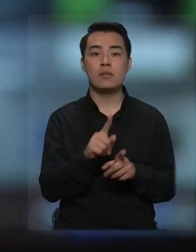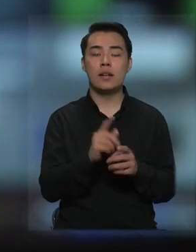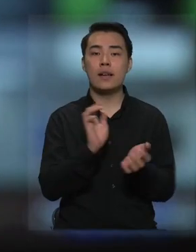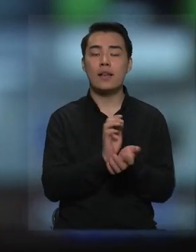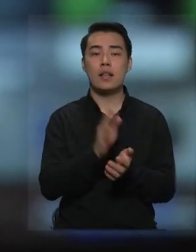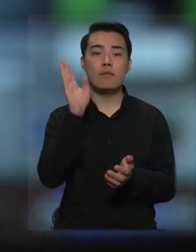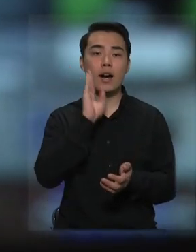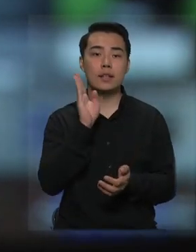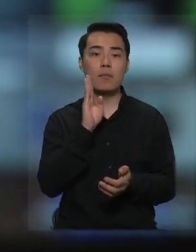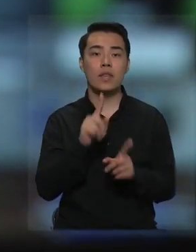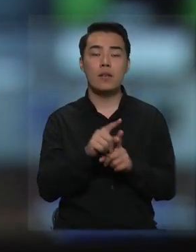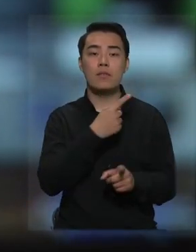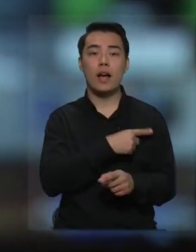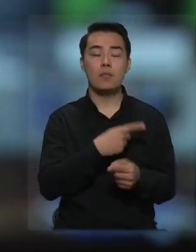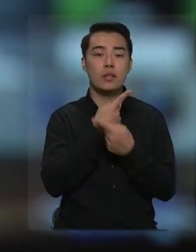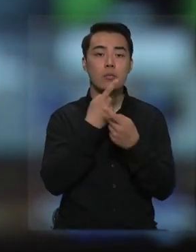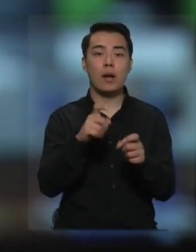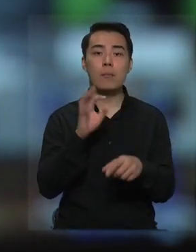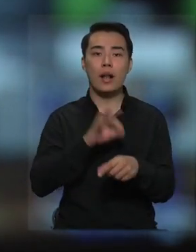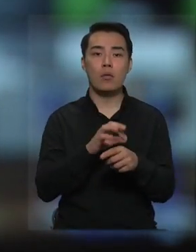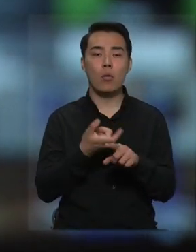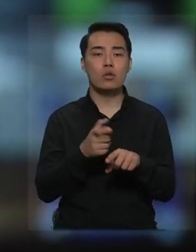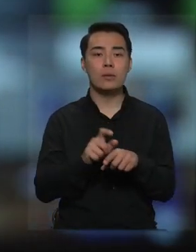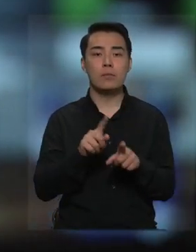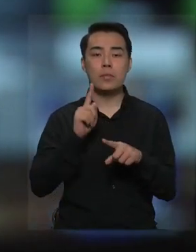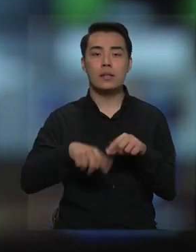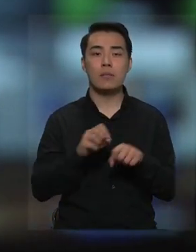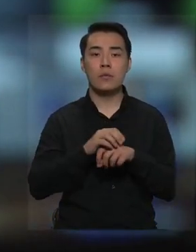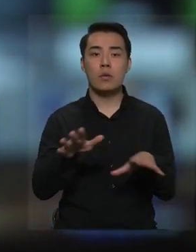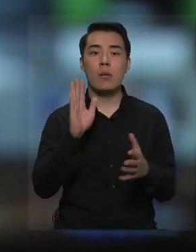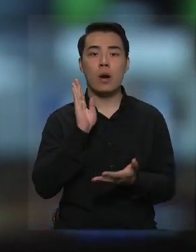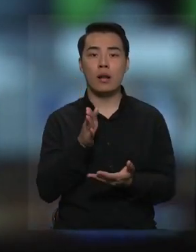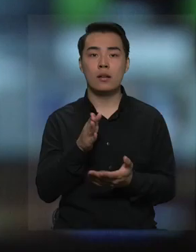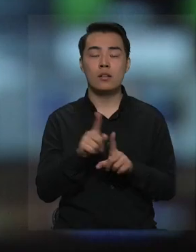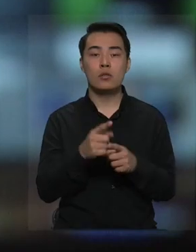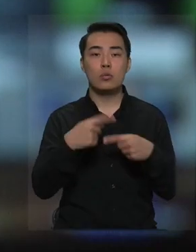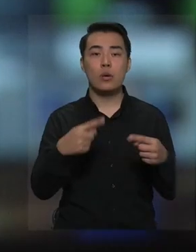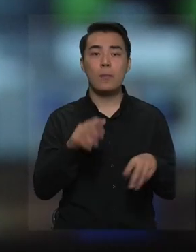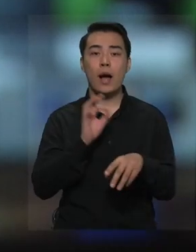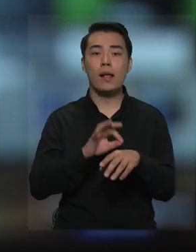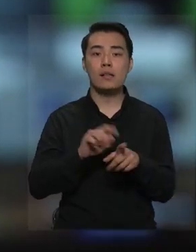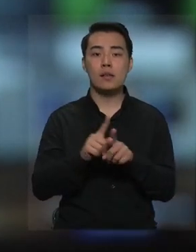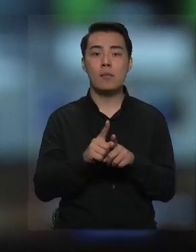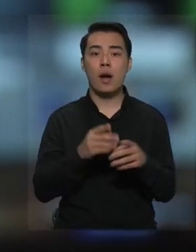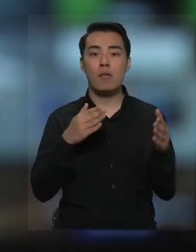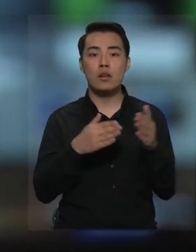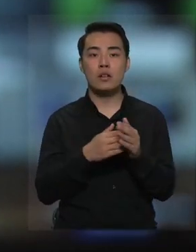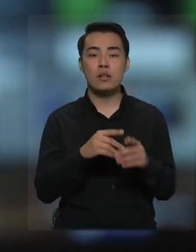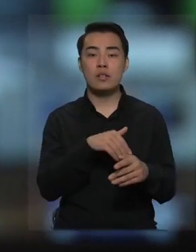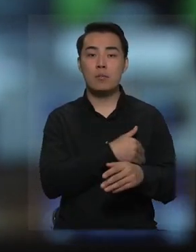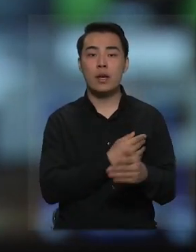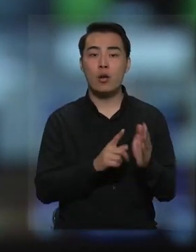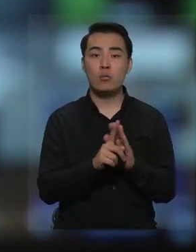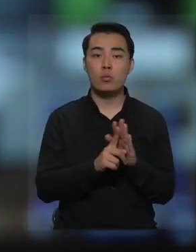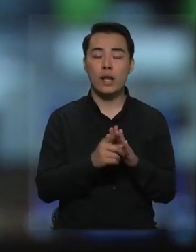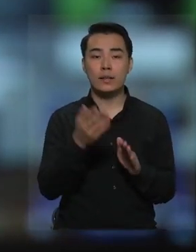грязная вода медики предупреждают болезнь очень быстро распространяется основные симптомы повышенной или пониженная температура